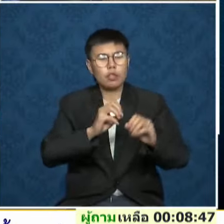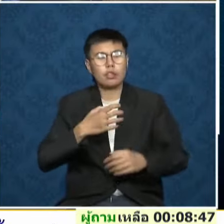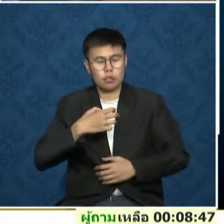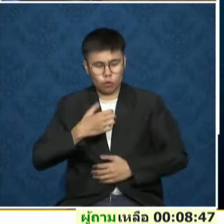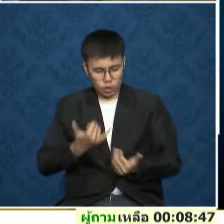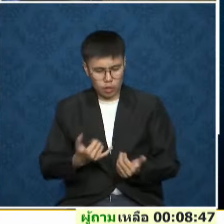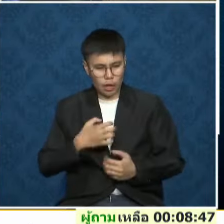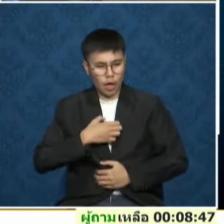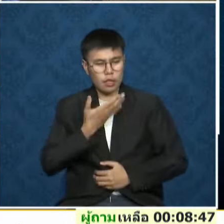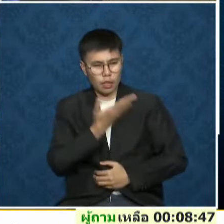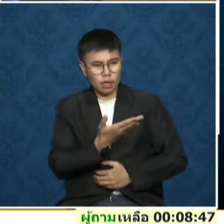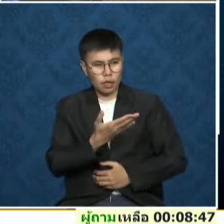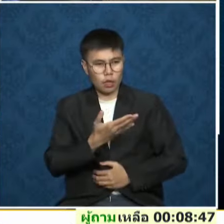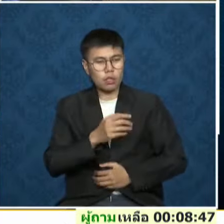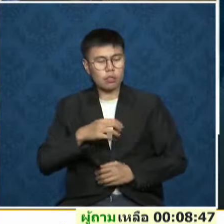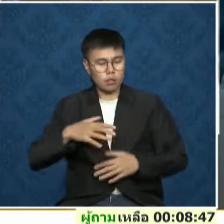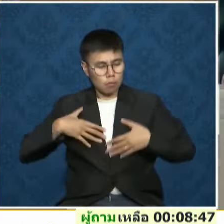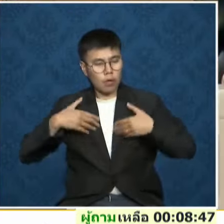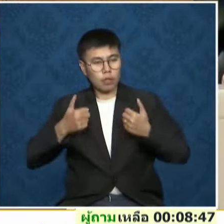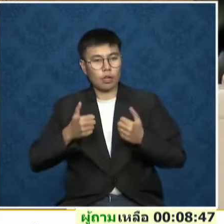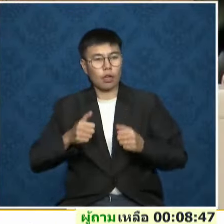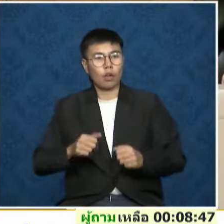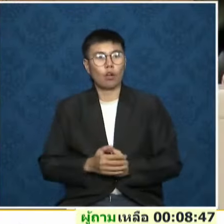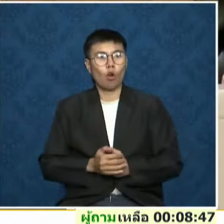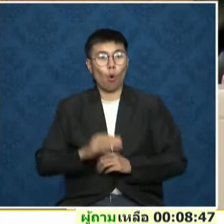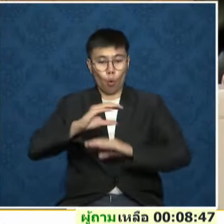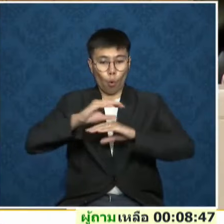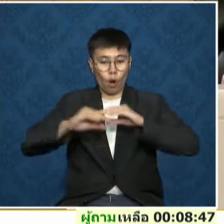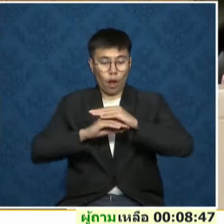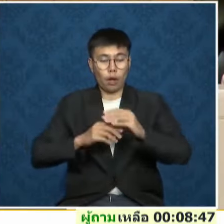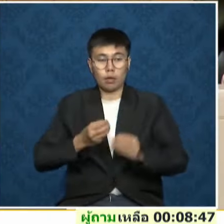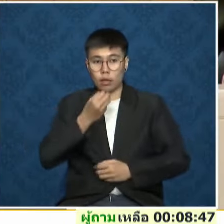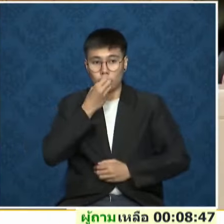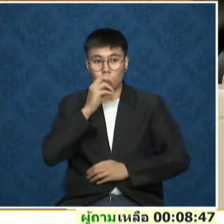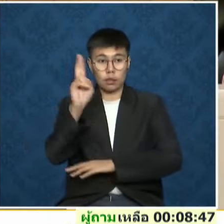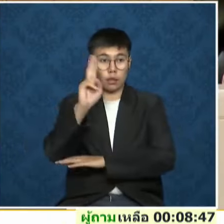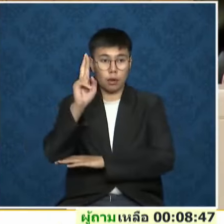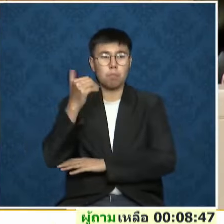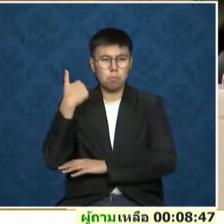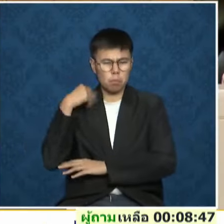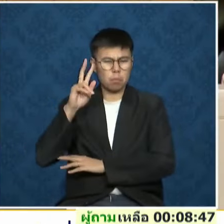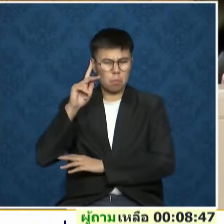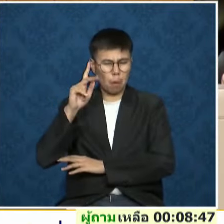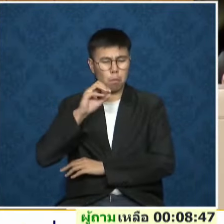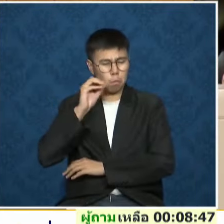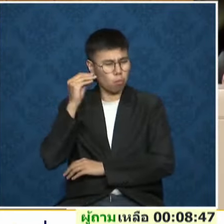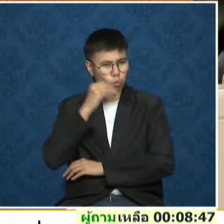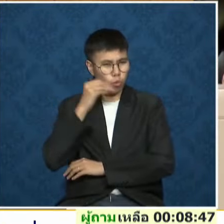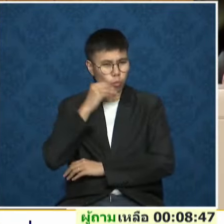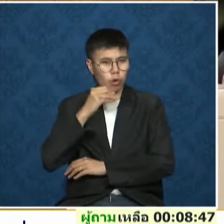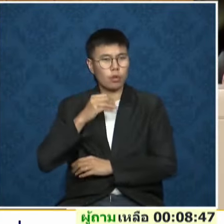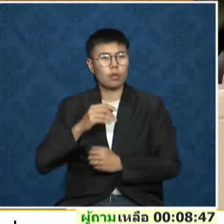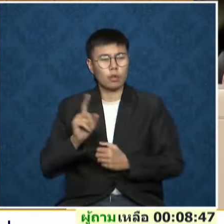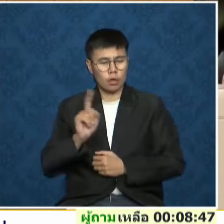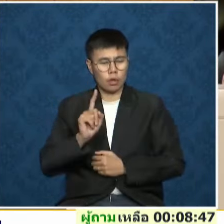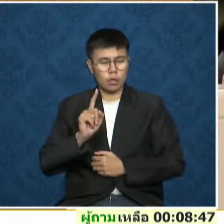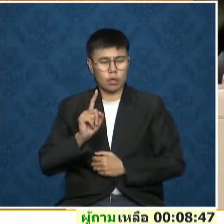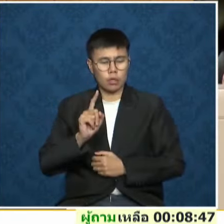ใจแน่นอนครับเรื่องอาหารกลางวันโครงการอาหารกลางวันที่มีข่าวบ่อยมากครับในการเรื่อง